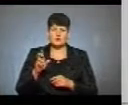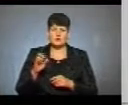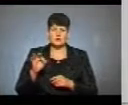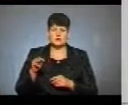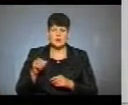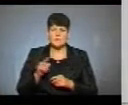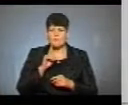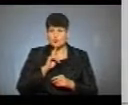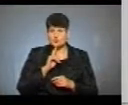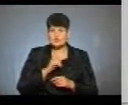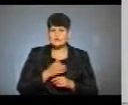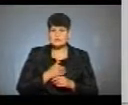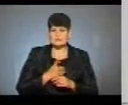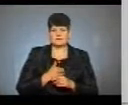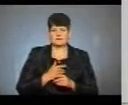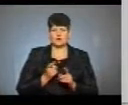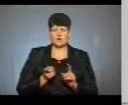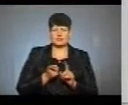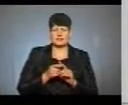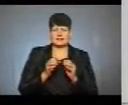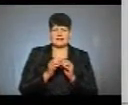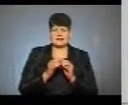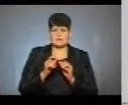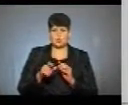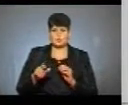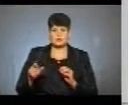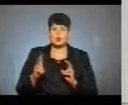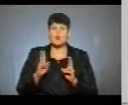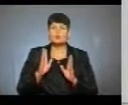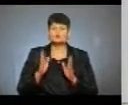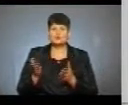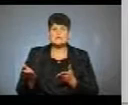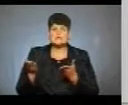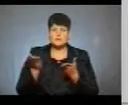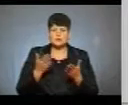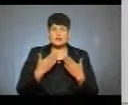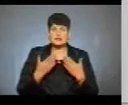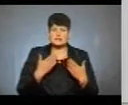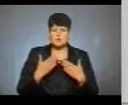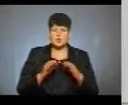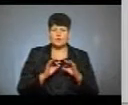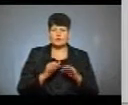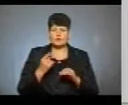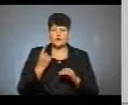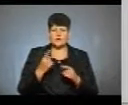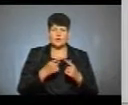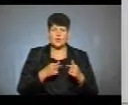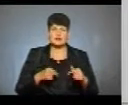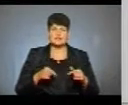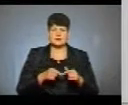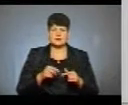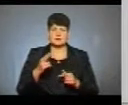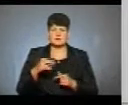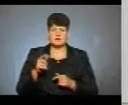що до ініціативи долучилися 10 осіб. Кого будуть запрошувати для дискусії, розповів один з організаторів